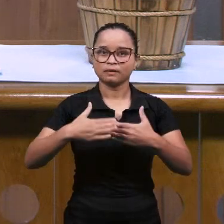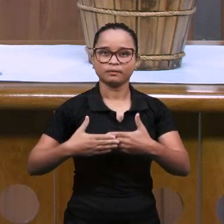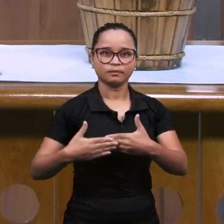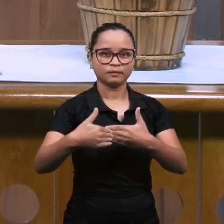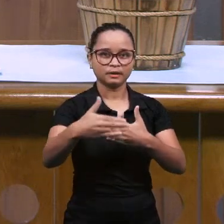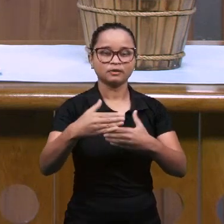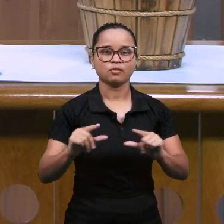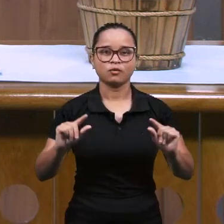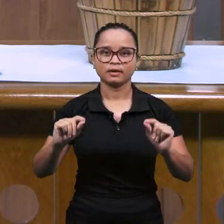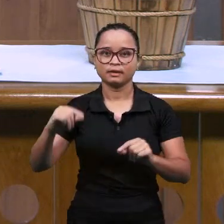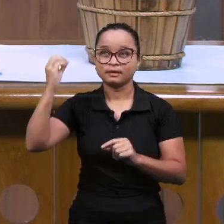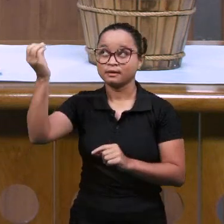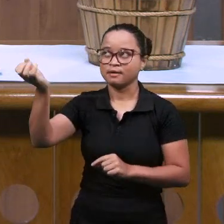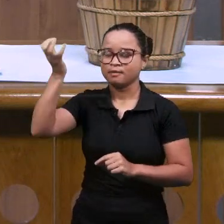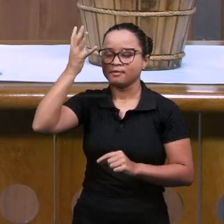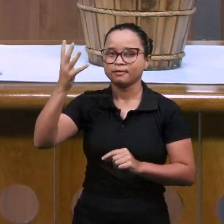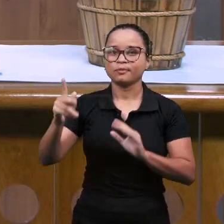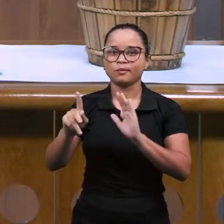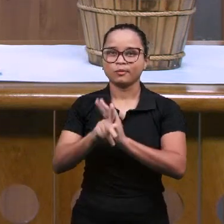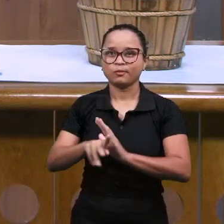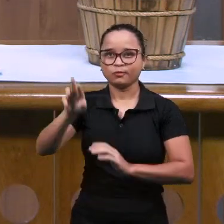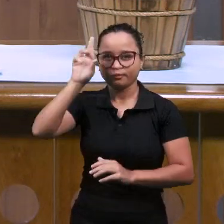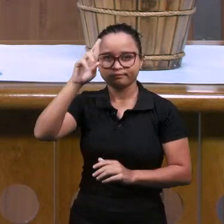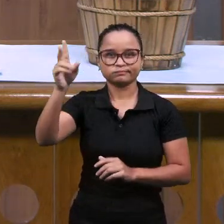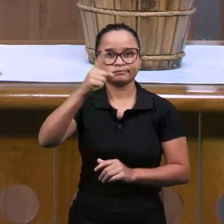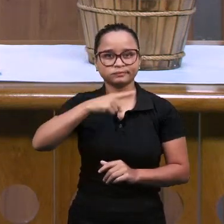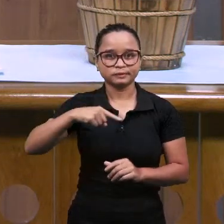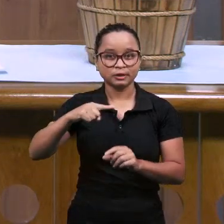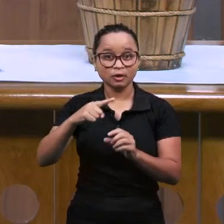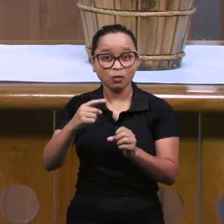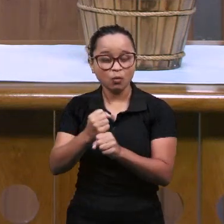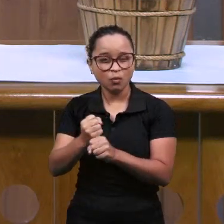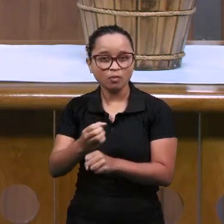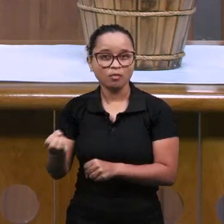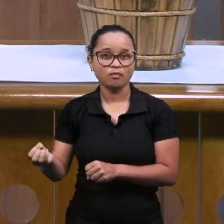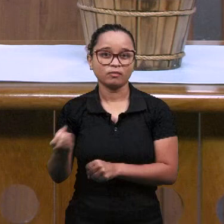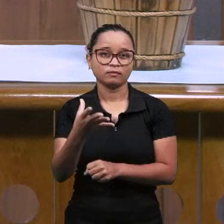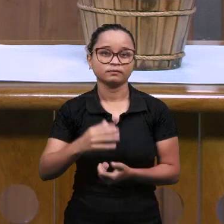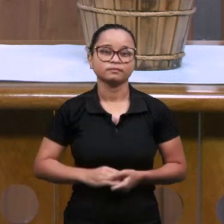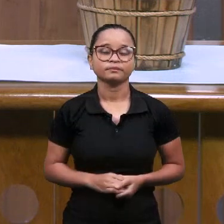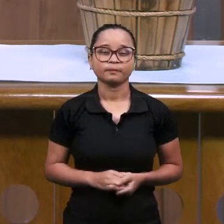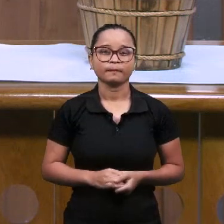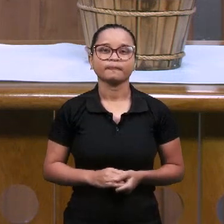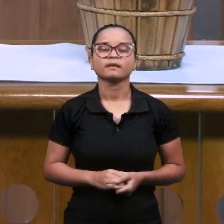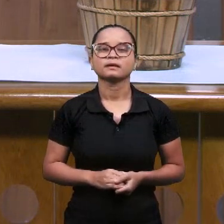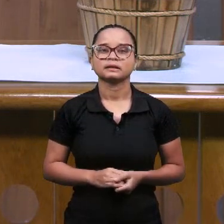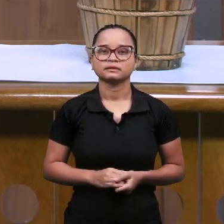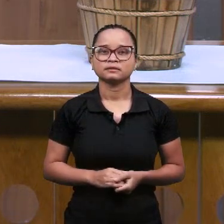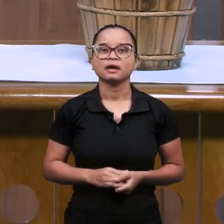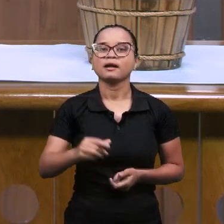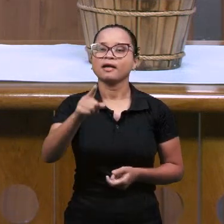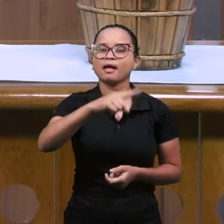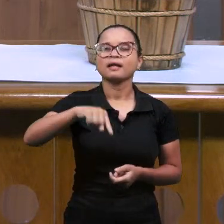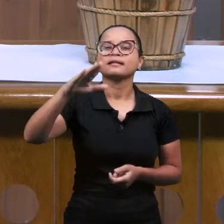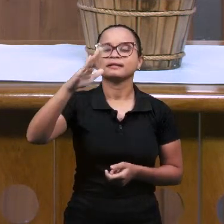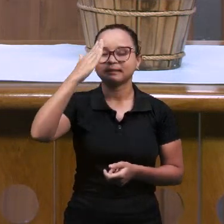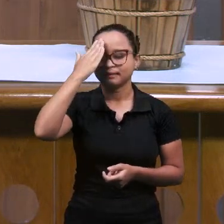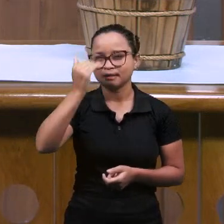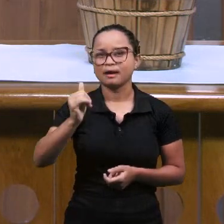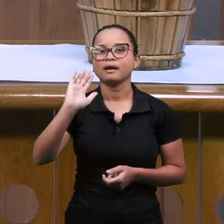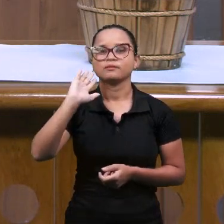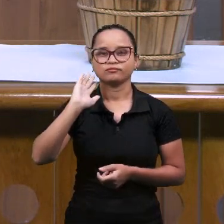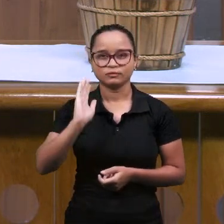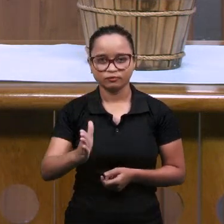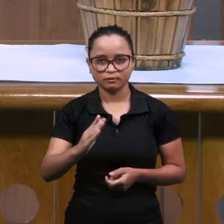partir des révélations que le Seigneur nous donne pour cette nouvelle année. Tous savent déjà, il y a une grande